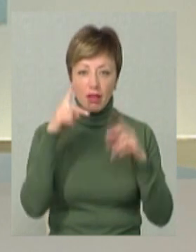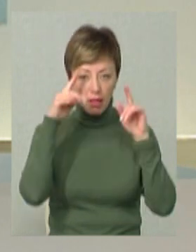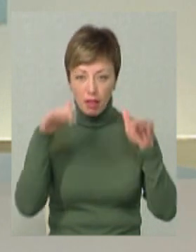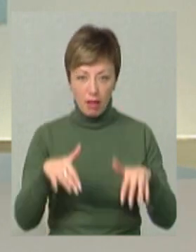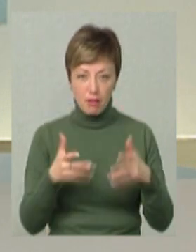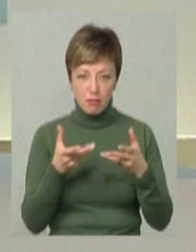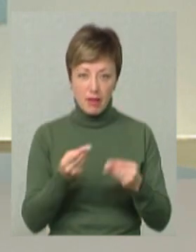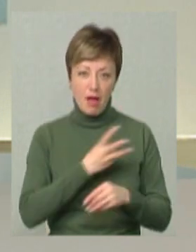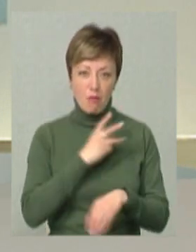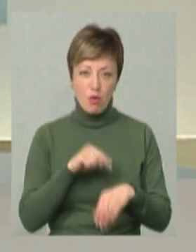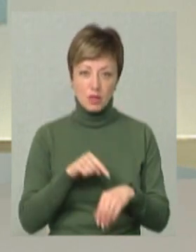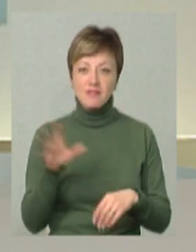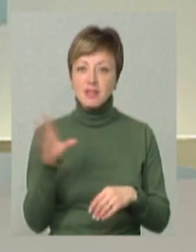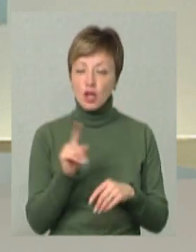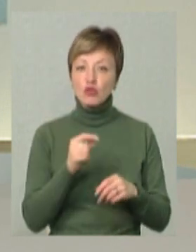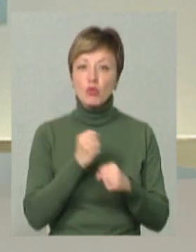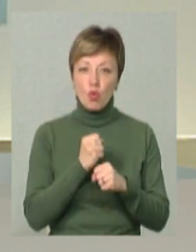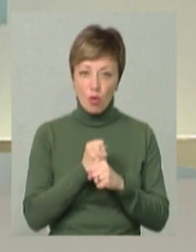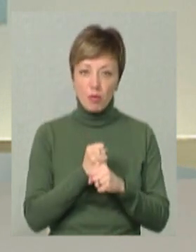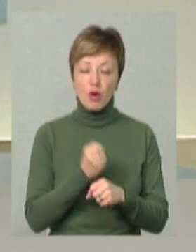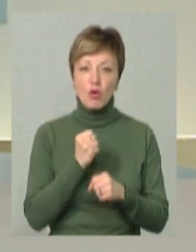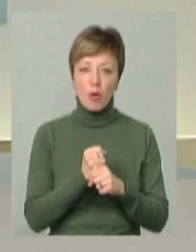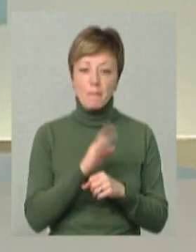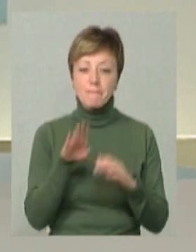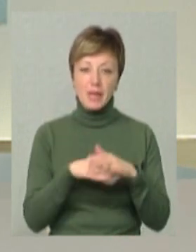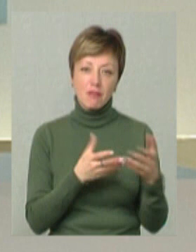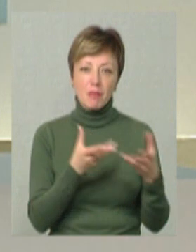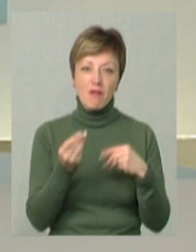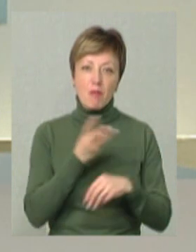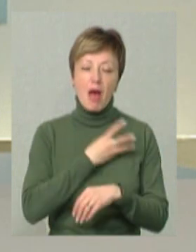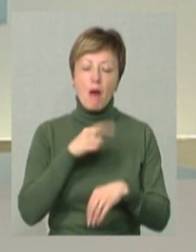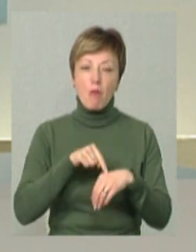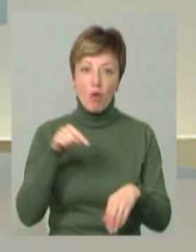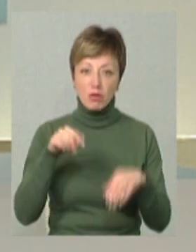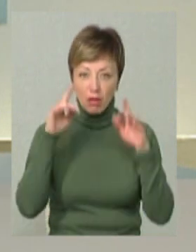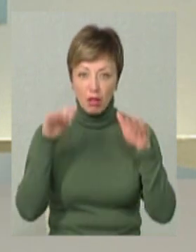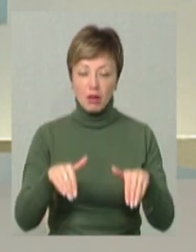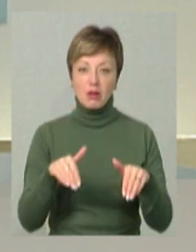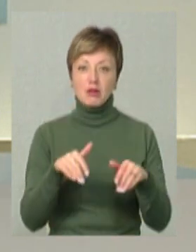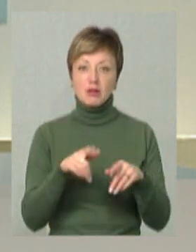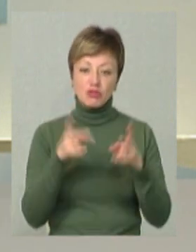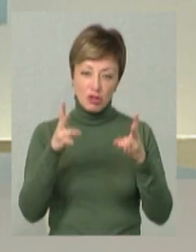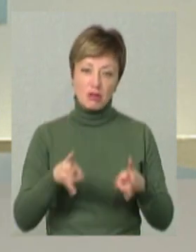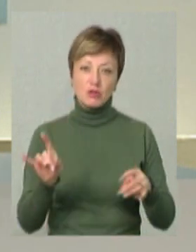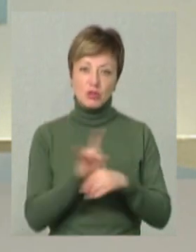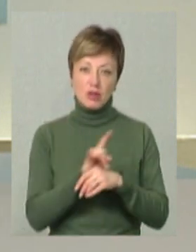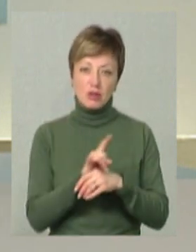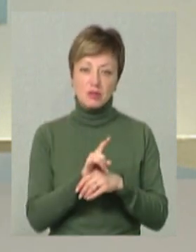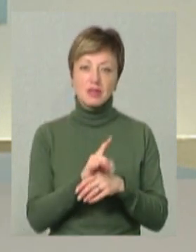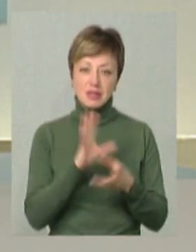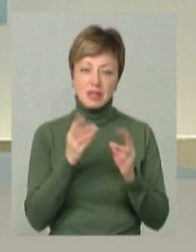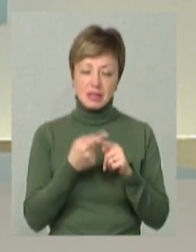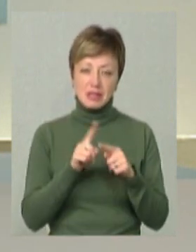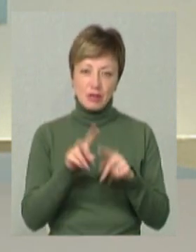піддаватися впливу емоцій. Все, що ми робимо під впливом емоцій, і наслідок цього стаємо жертвою шахраїв. В принципі, на